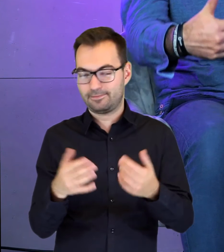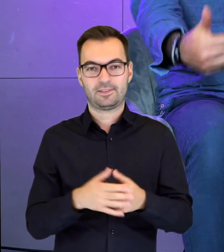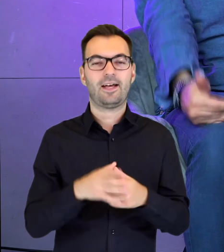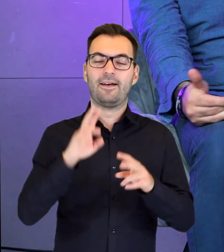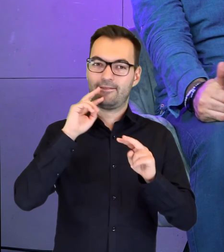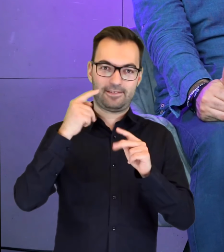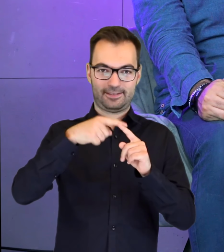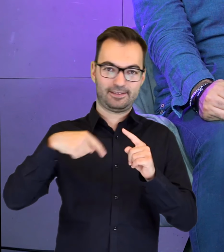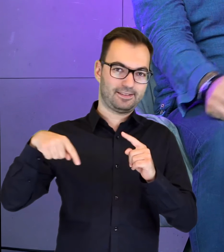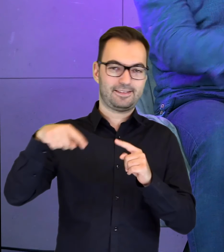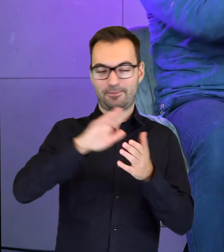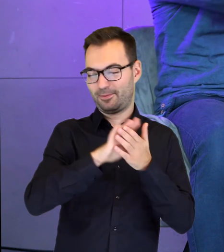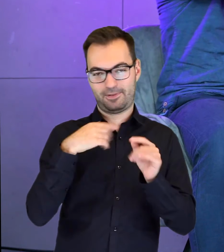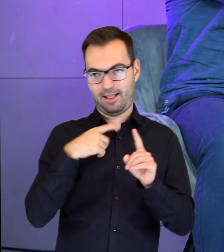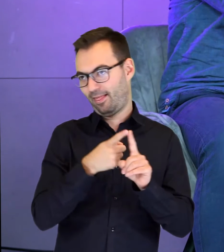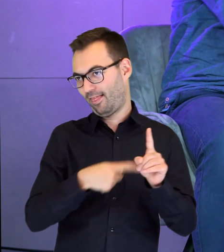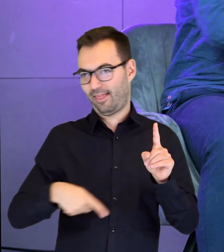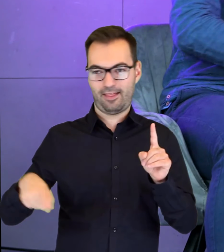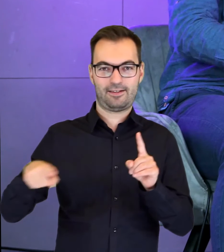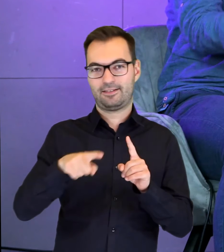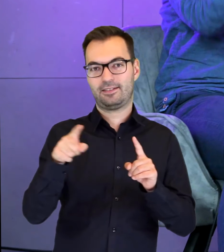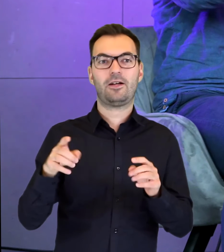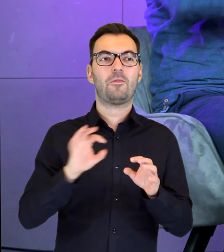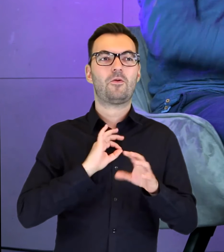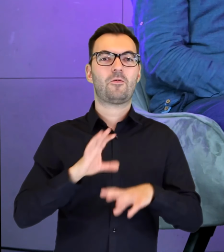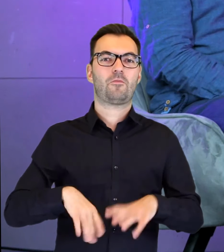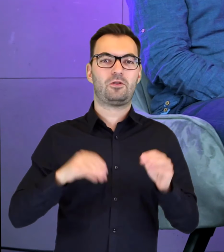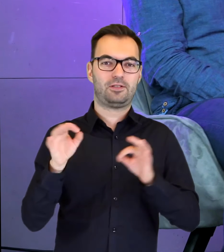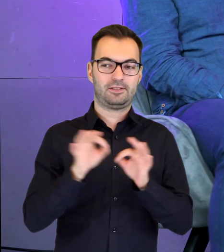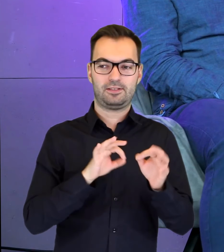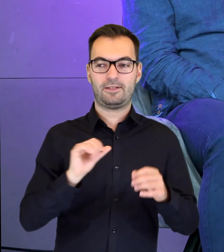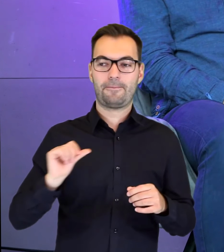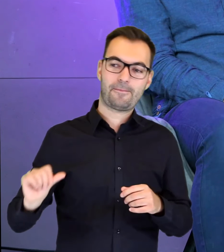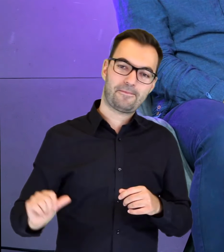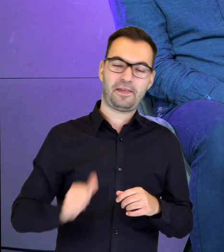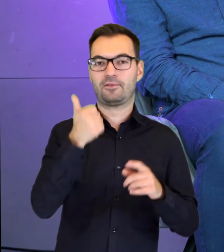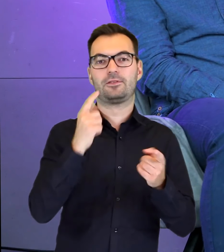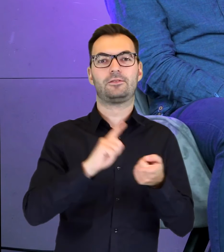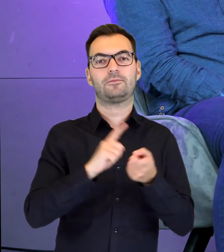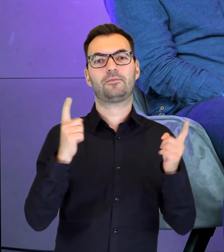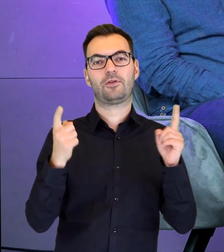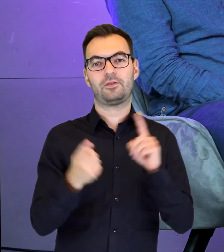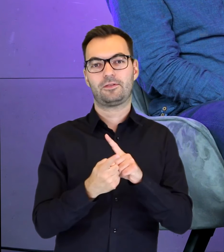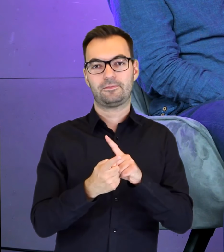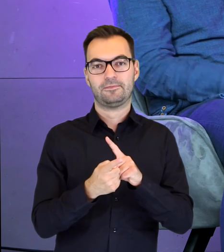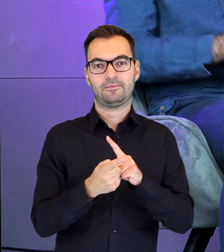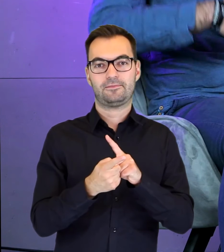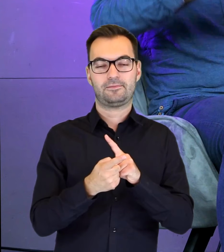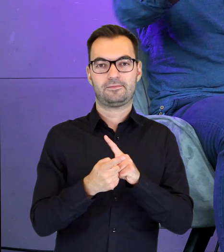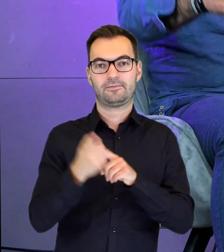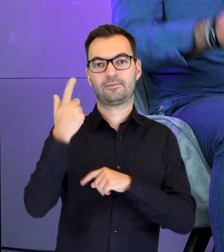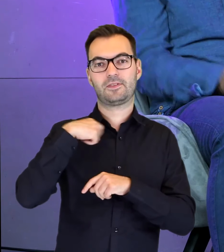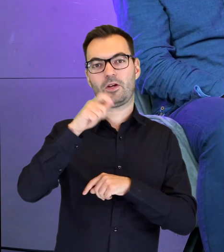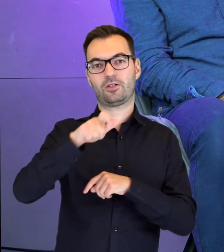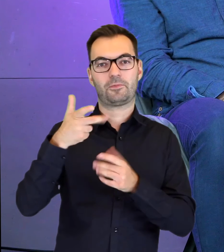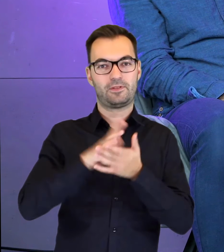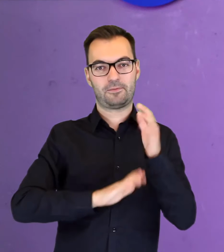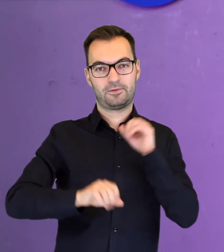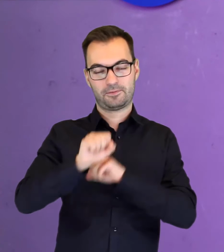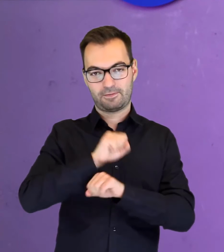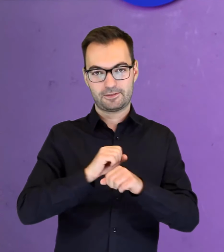docieramy do większego grona więc wracając do wątku bo Widzimy tutaj że odchodzę tak to były moje Początek historii że pierwszy raz